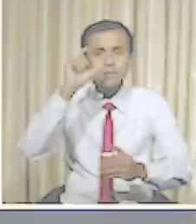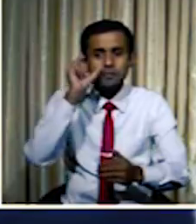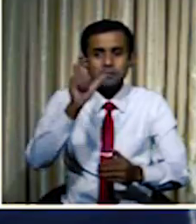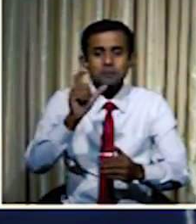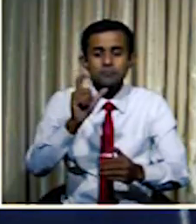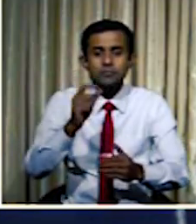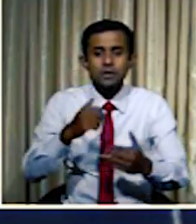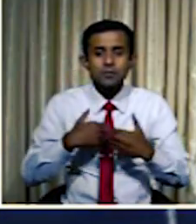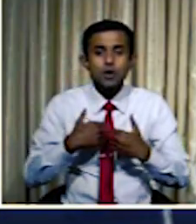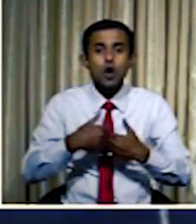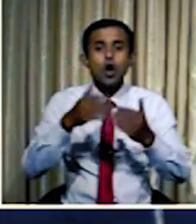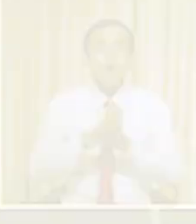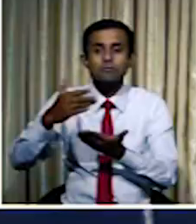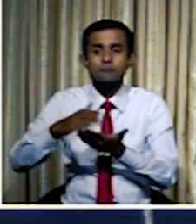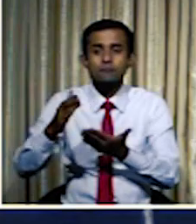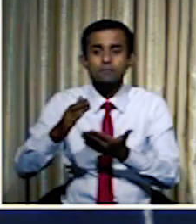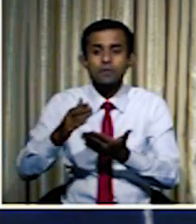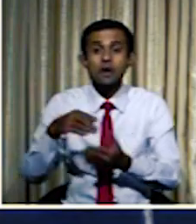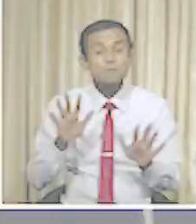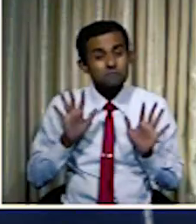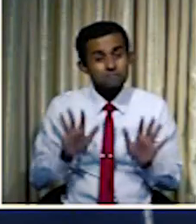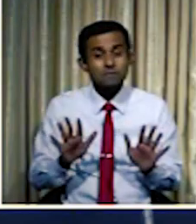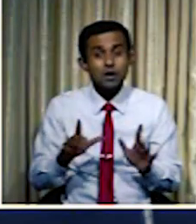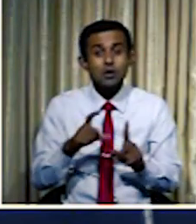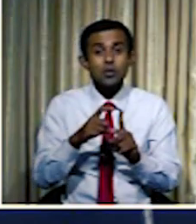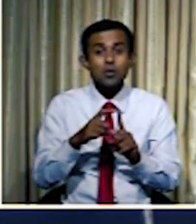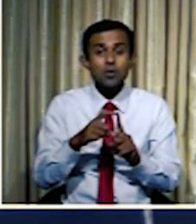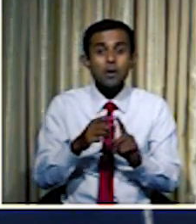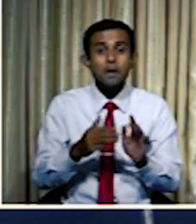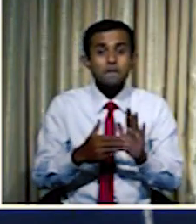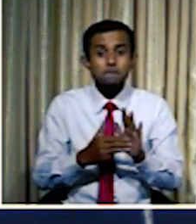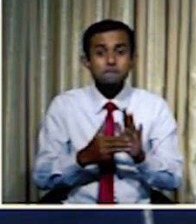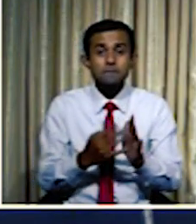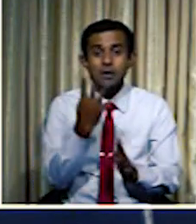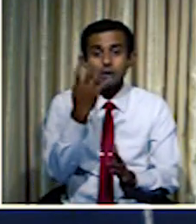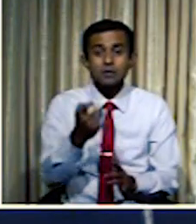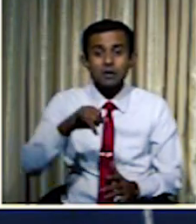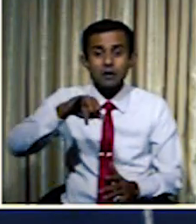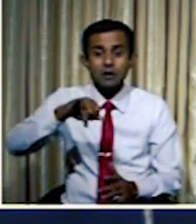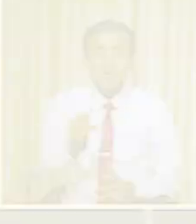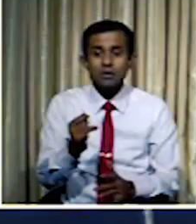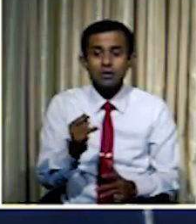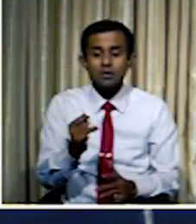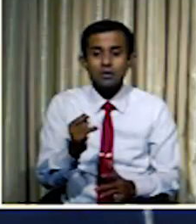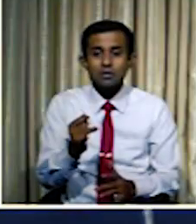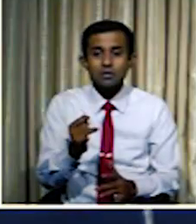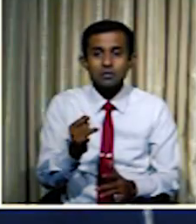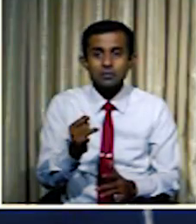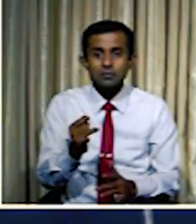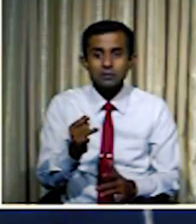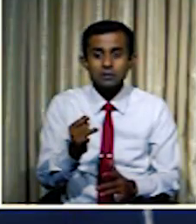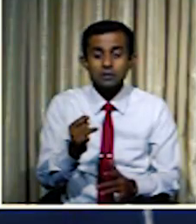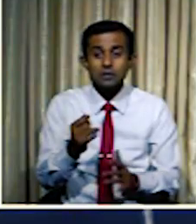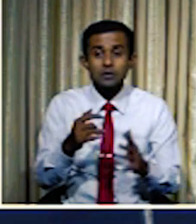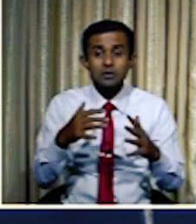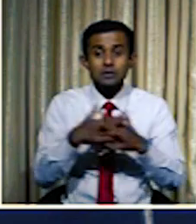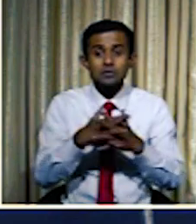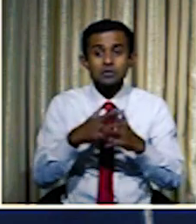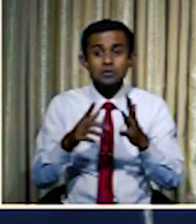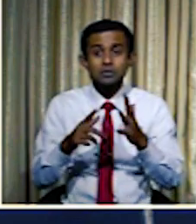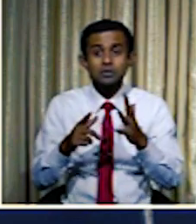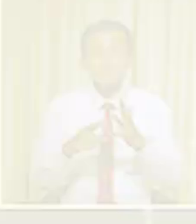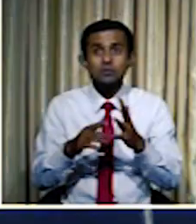වෙනකම් අපිට ඔක්කොම ගෙවන්න තියෙනවා ණය විතර ඩොලර් මිලියන 4670ක්. ඊළඟට අර ස්වොප් තියෙනවා ඩොලර් මිලියන